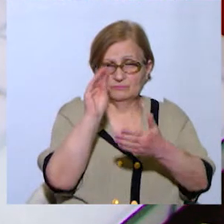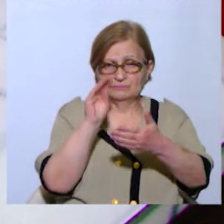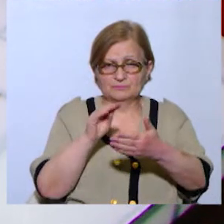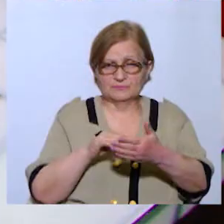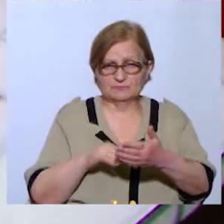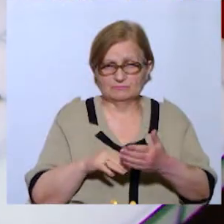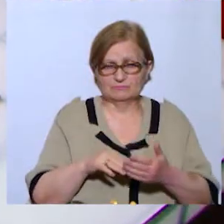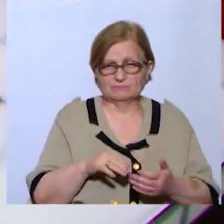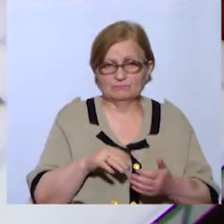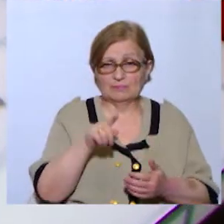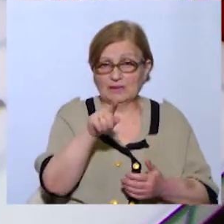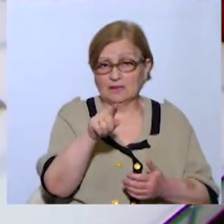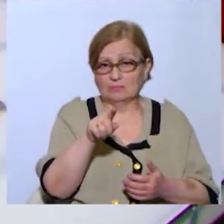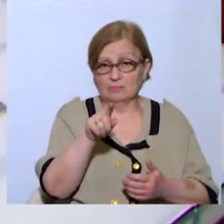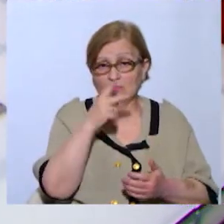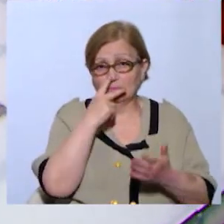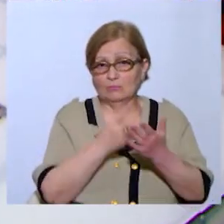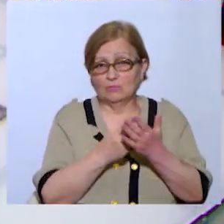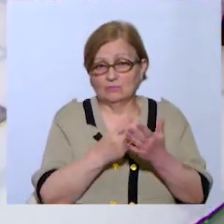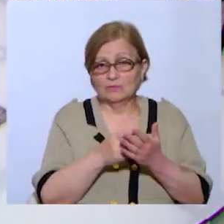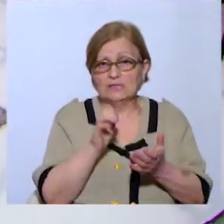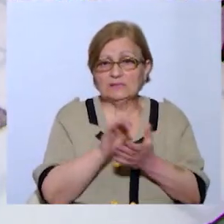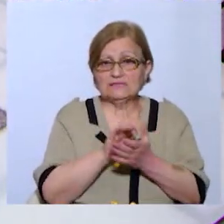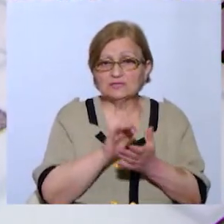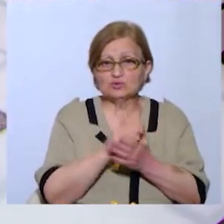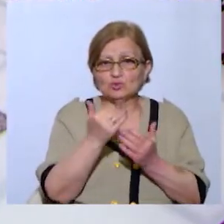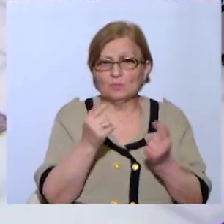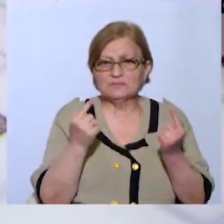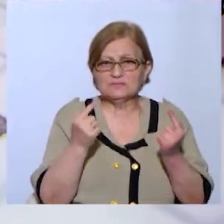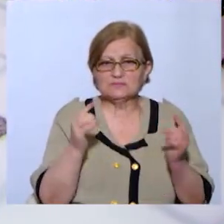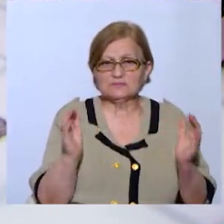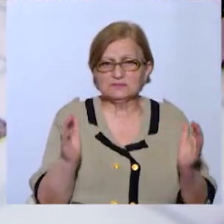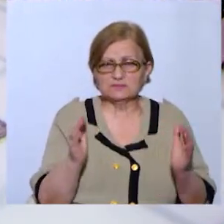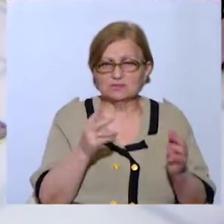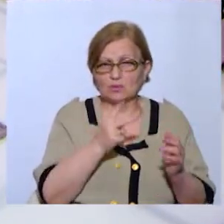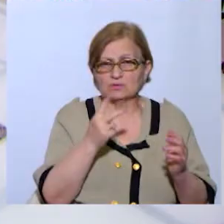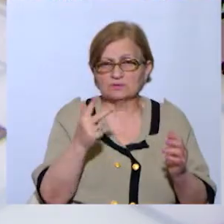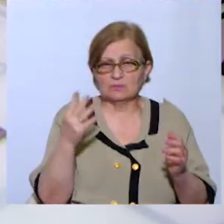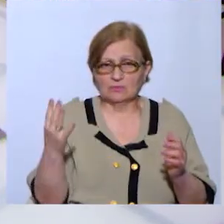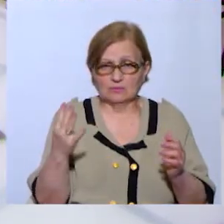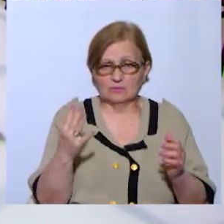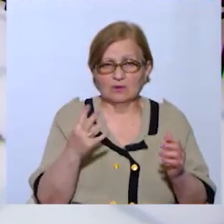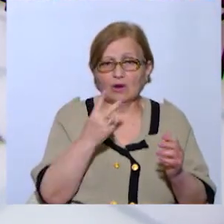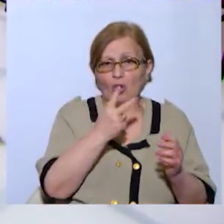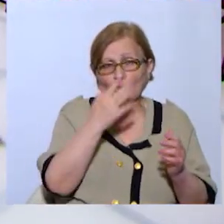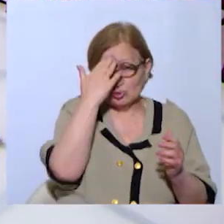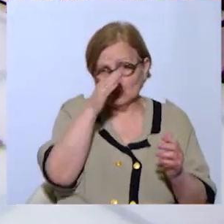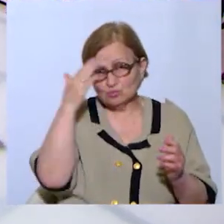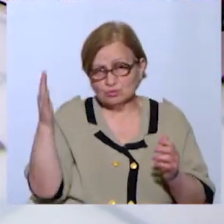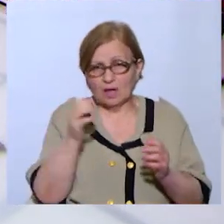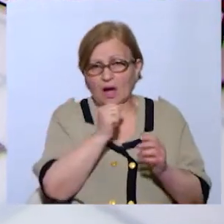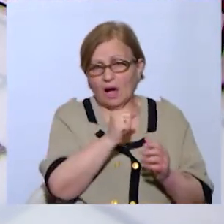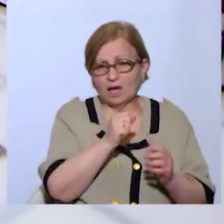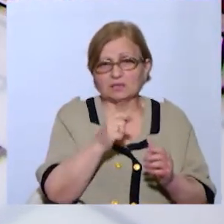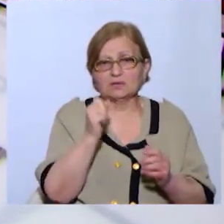დავწეროთ ჯერ ამ მონაცემების ნაცნობი სიდიდეები 2, 3, 4 და გვაქვს ორი უცნობი სიდიდე a და